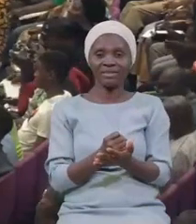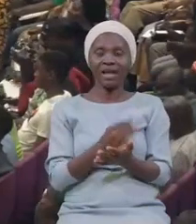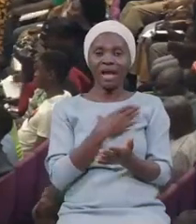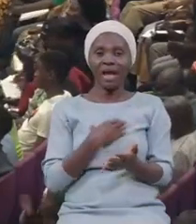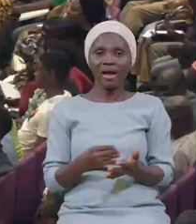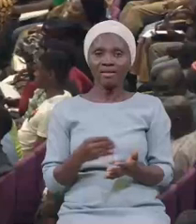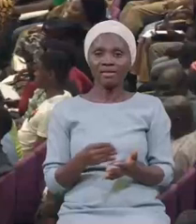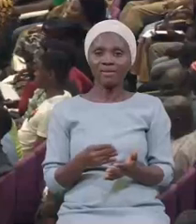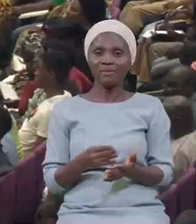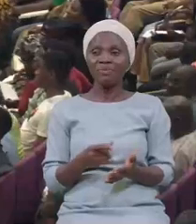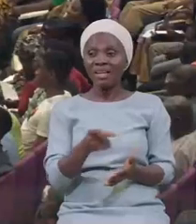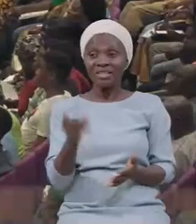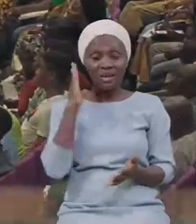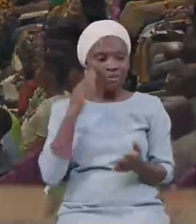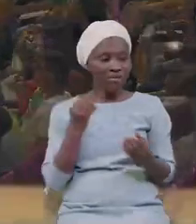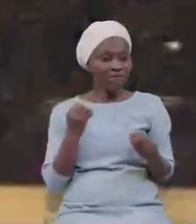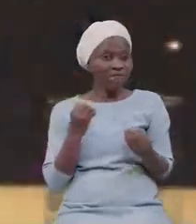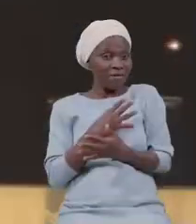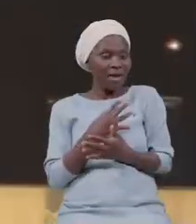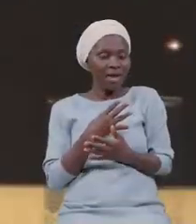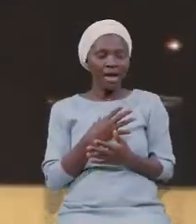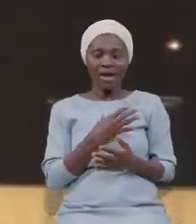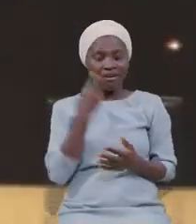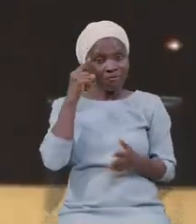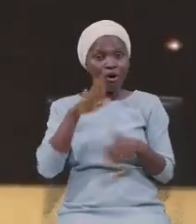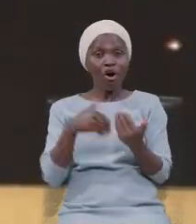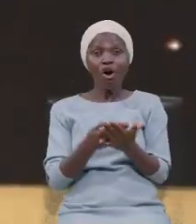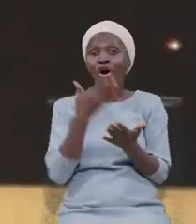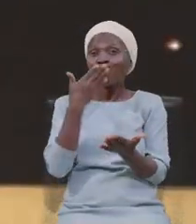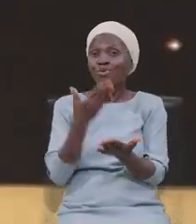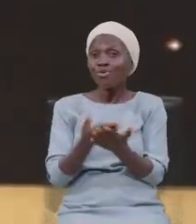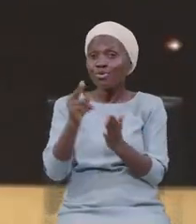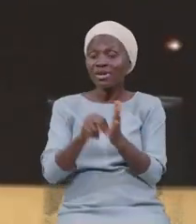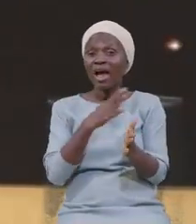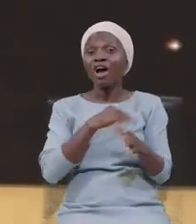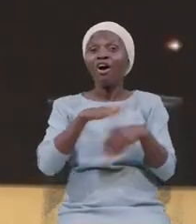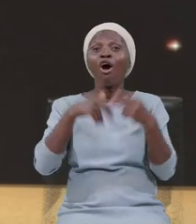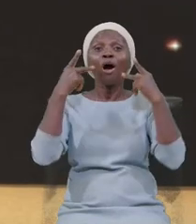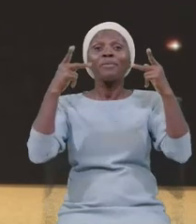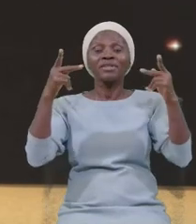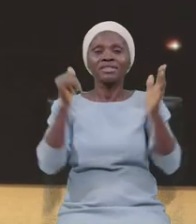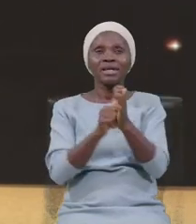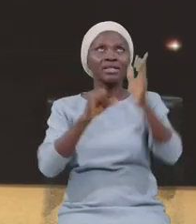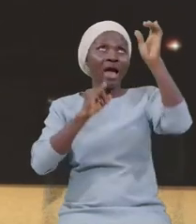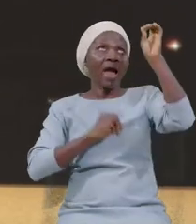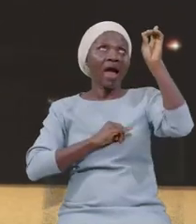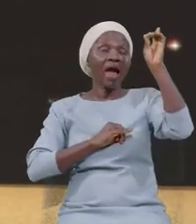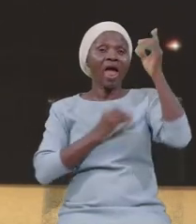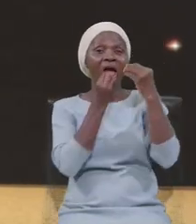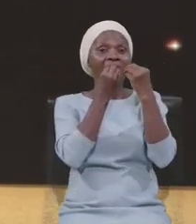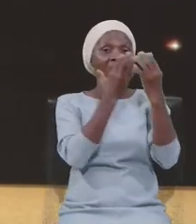Elles seront étonnées et émues de tout le bonheur et de toute la prospérité que je leur